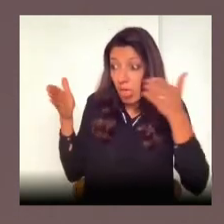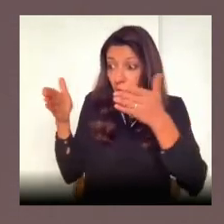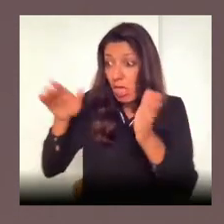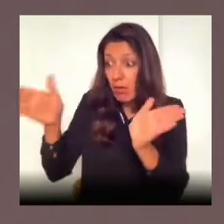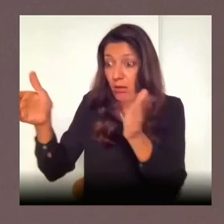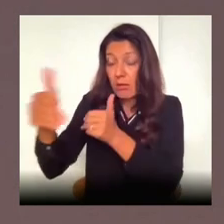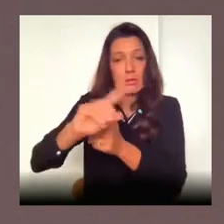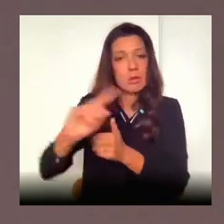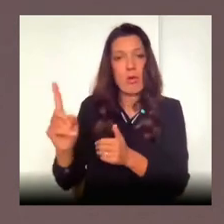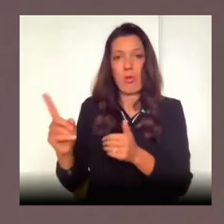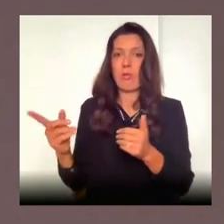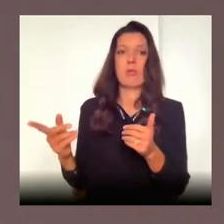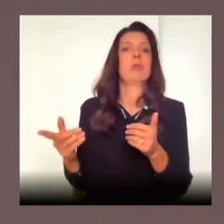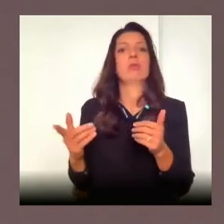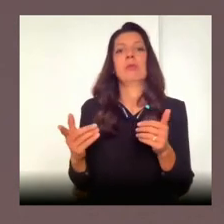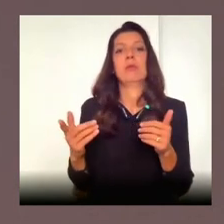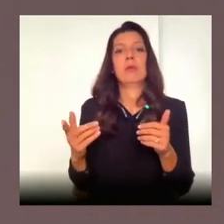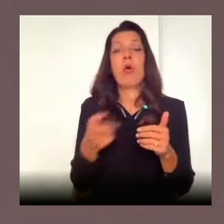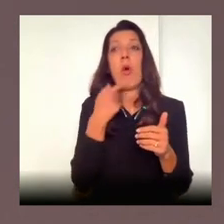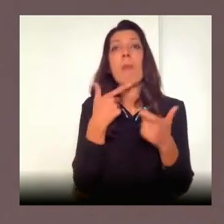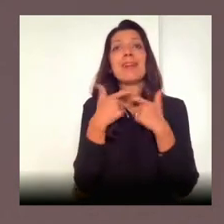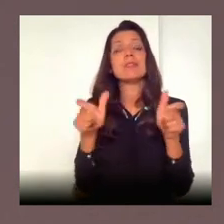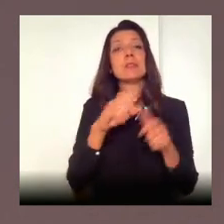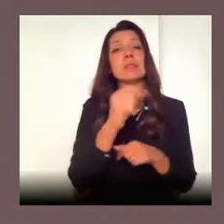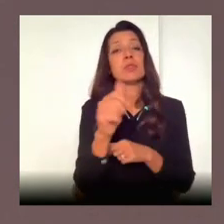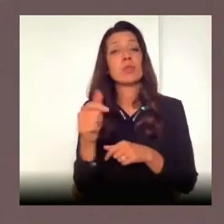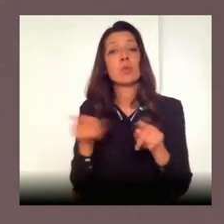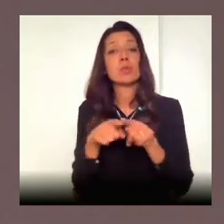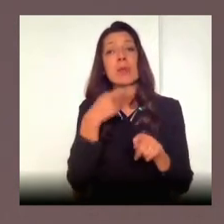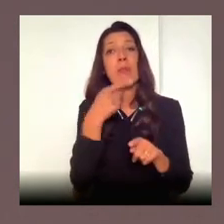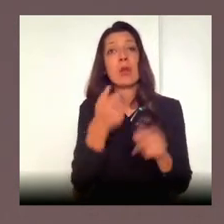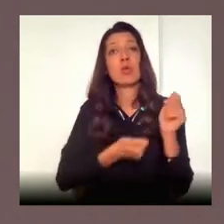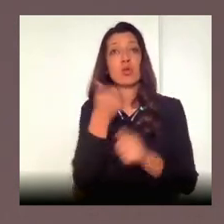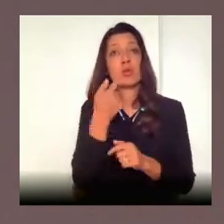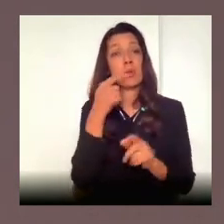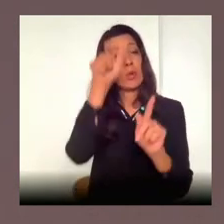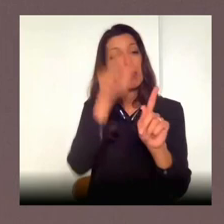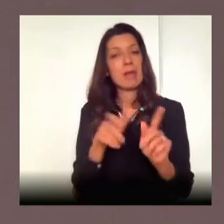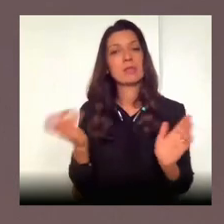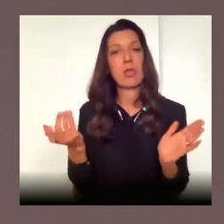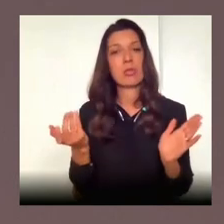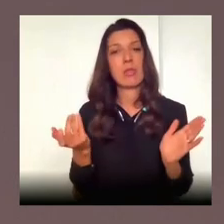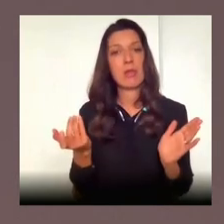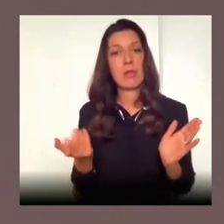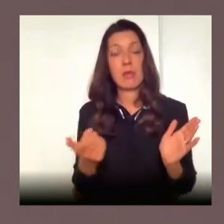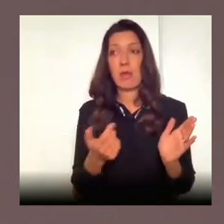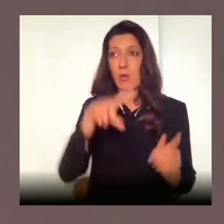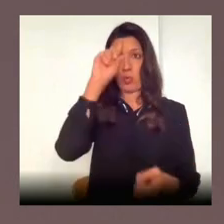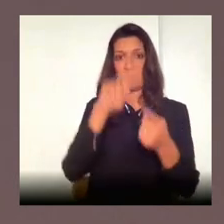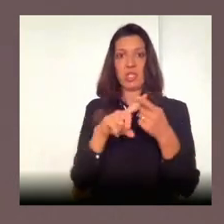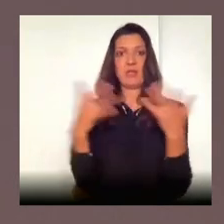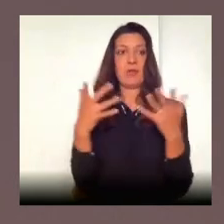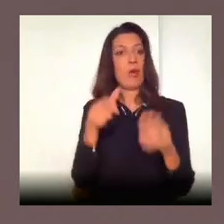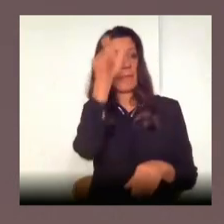Et c'est pour ça que nous, on travaille, on parle d'accessibilité numérique, mais on parle aussi d'autonomie de la personne. Et notre enjeu, nous, c'est rendre autonome la